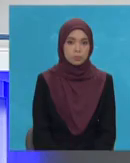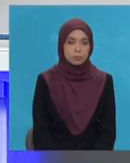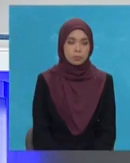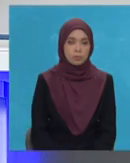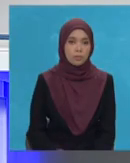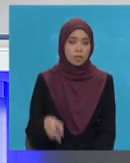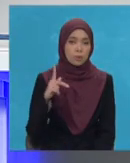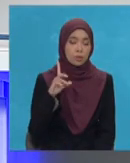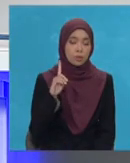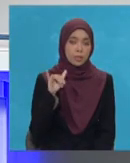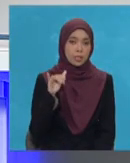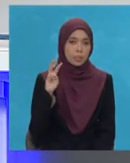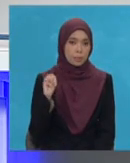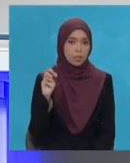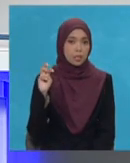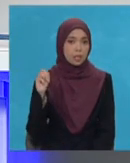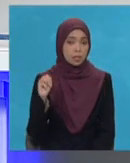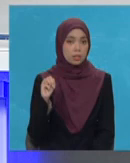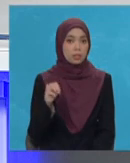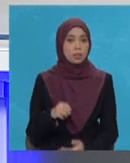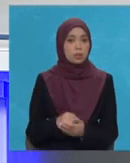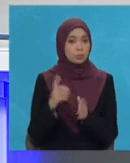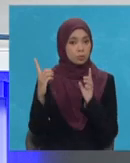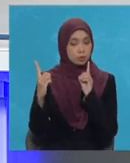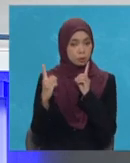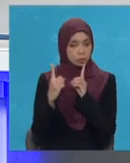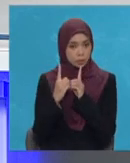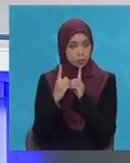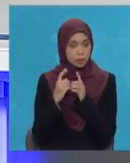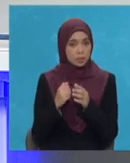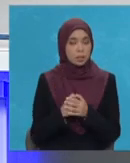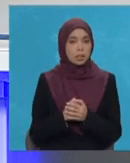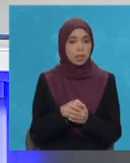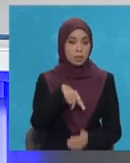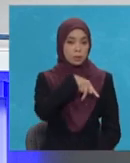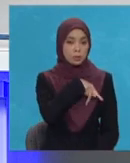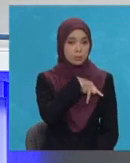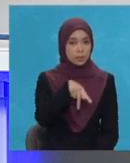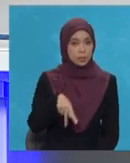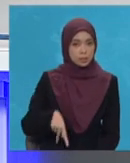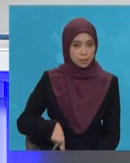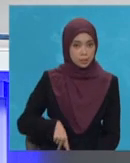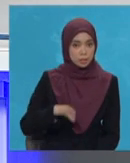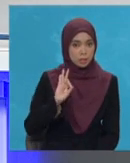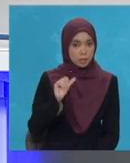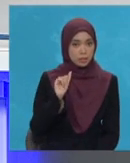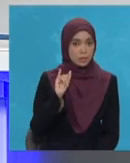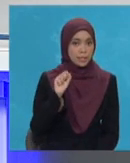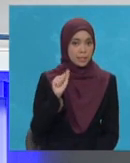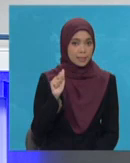ke bawah dunia Maha Mulia berkenan menerima mengadam hisroil hainan sprince Faisal band Salman